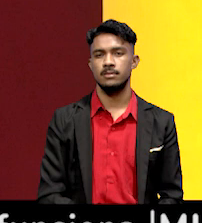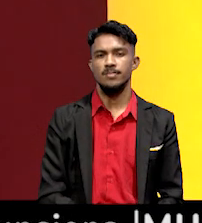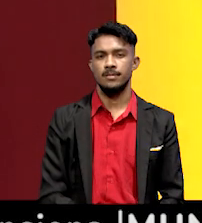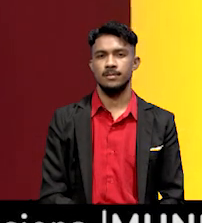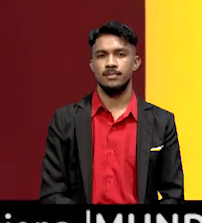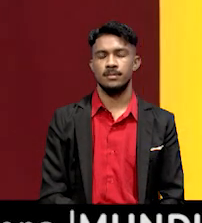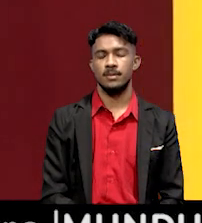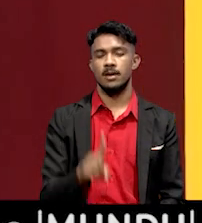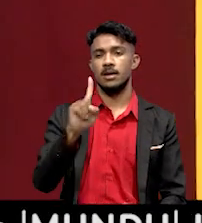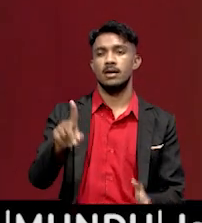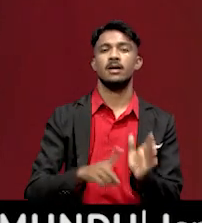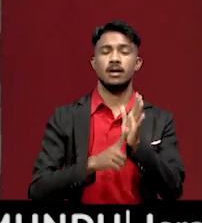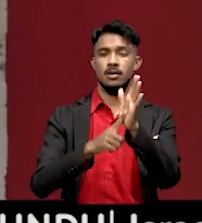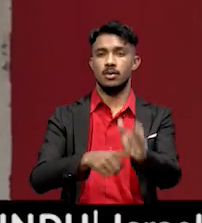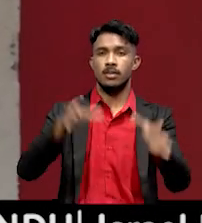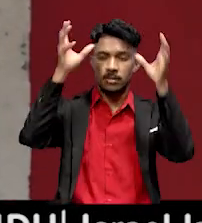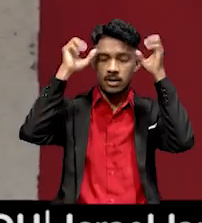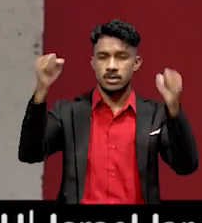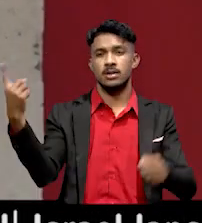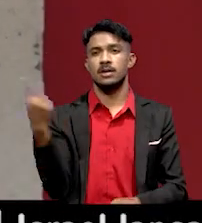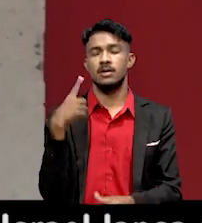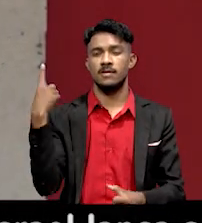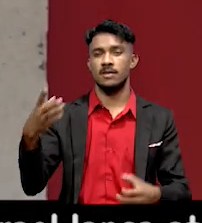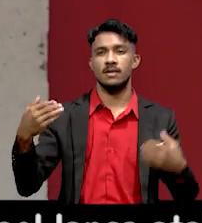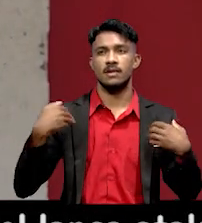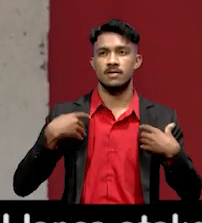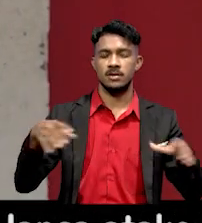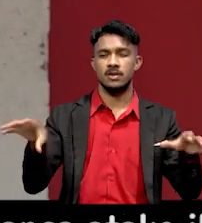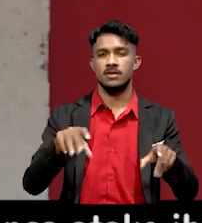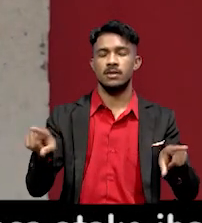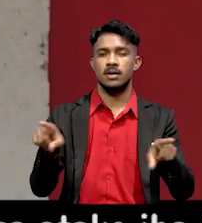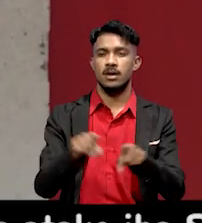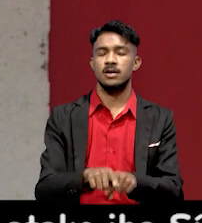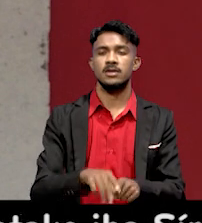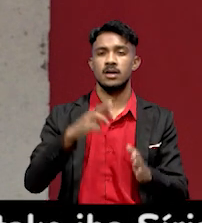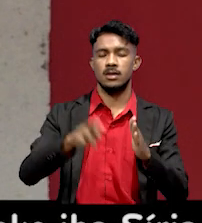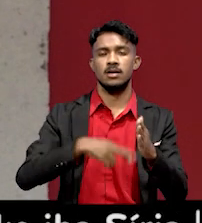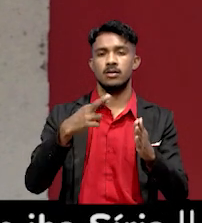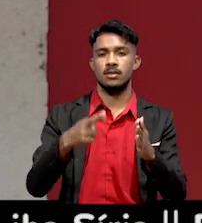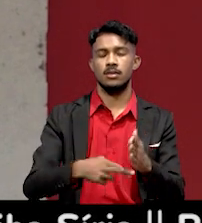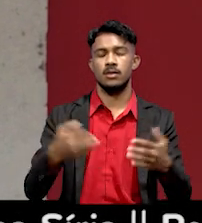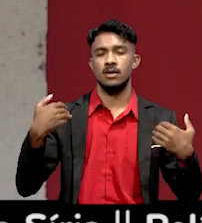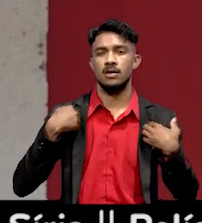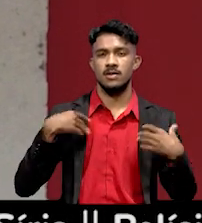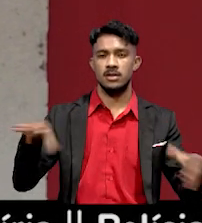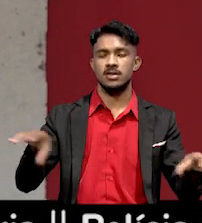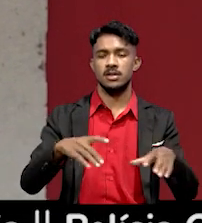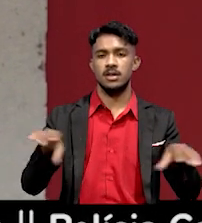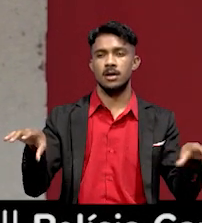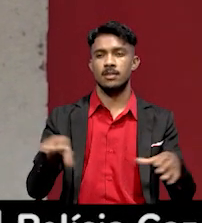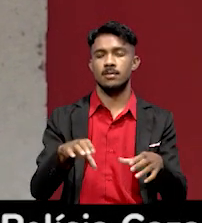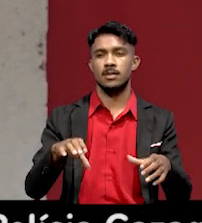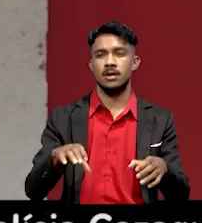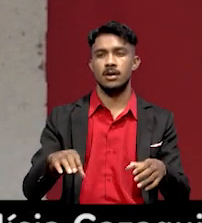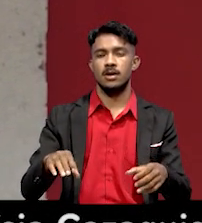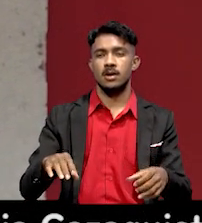Idane hatudu kata presidente mantém ninia função luda regulador ia sistema semi